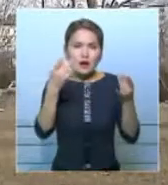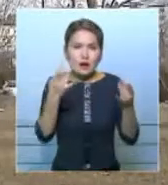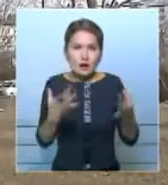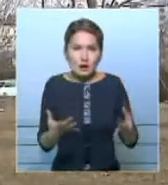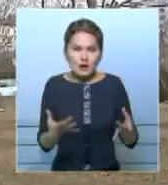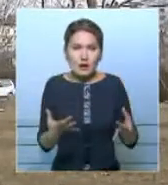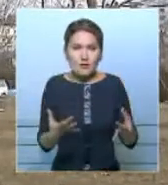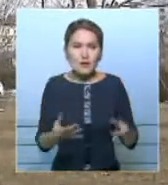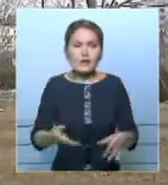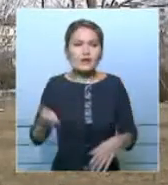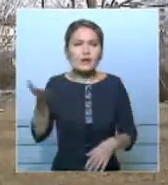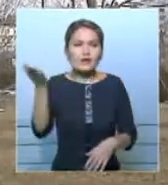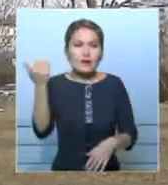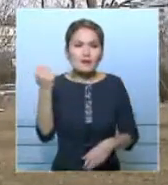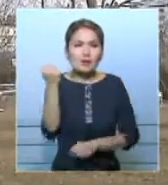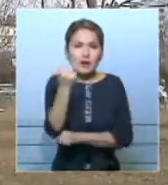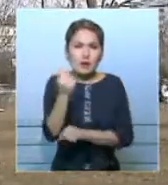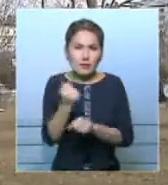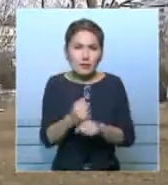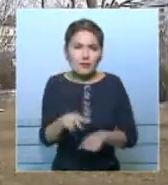жұмысшылар отбасында дүниеге келгеннен кейін